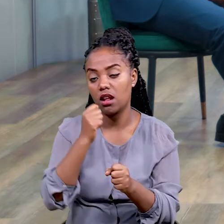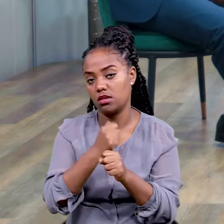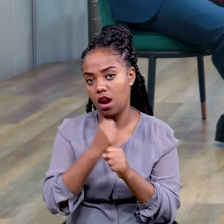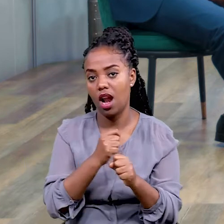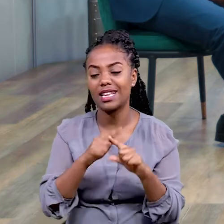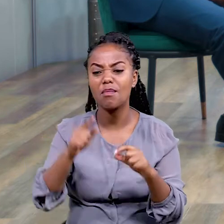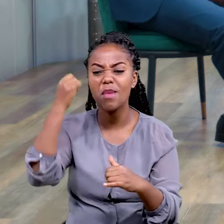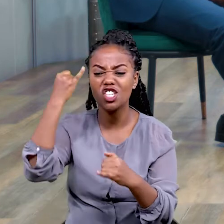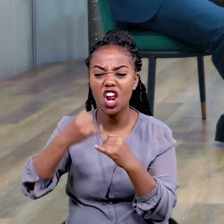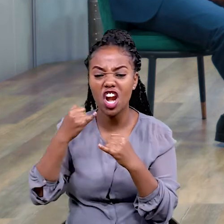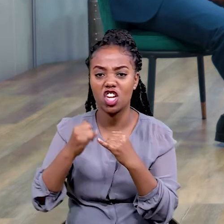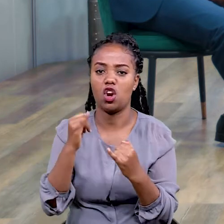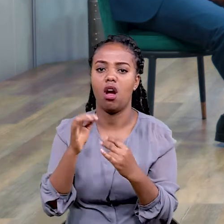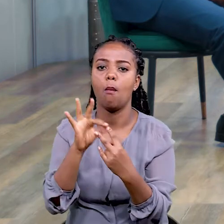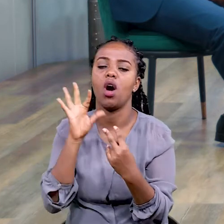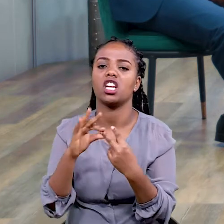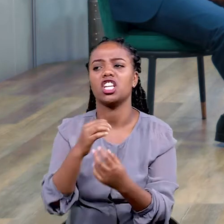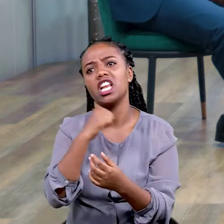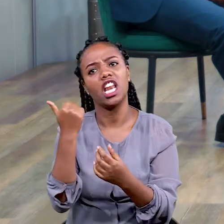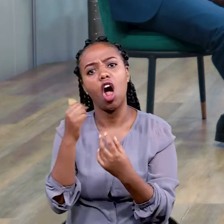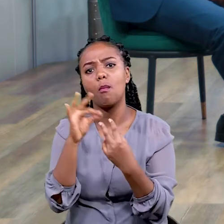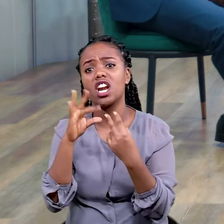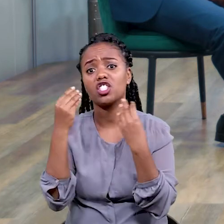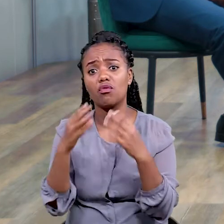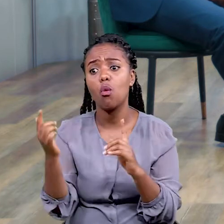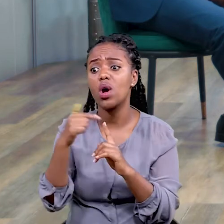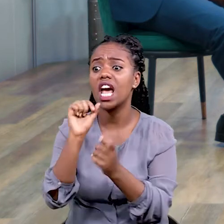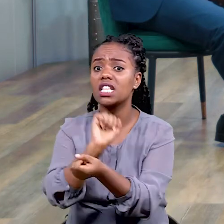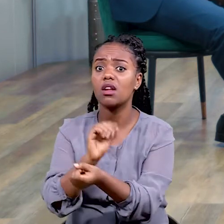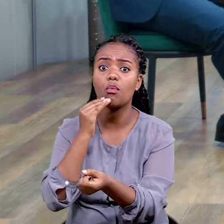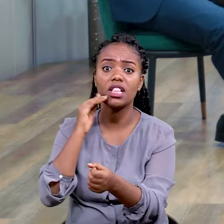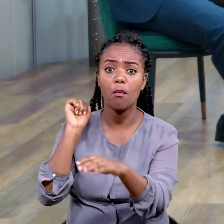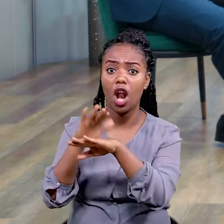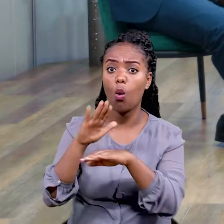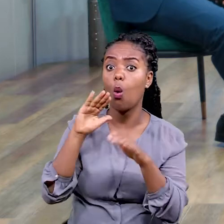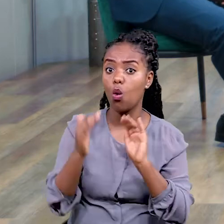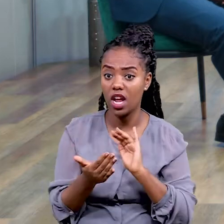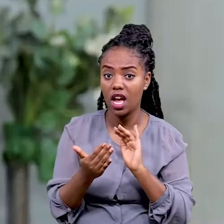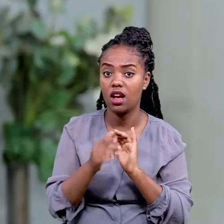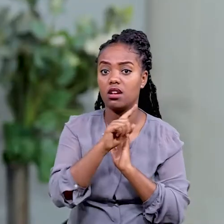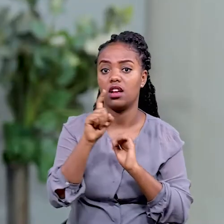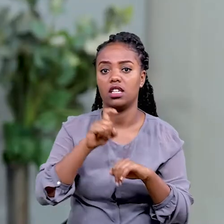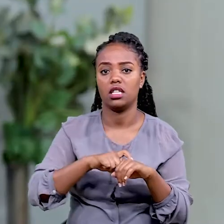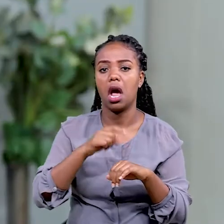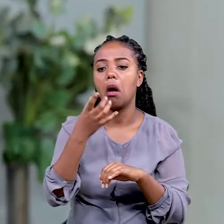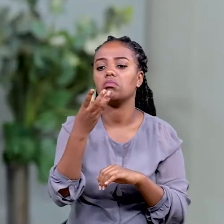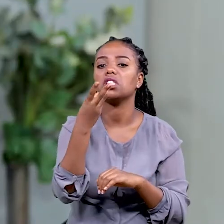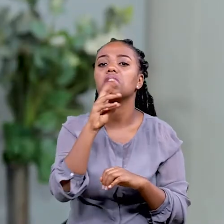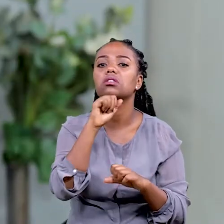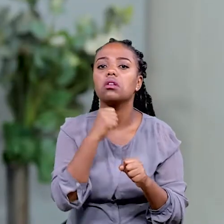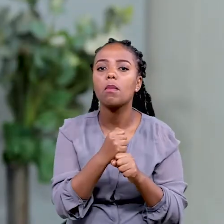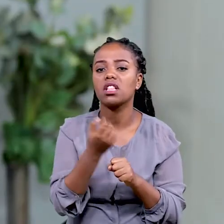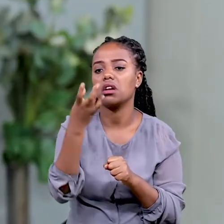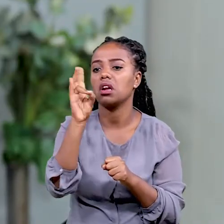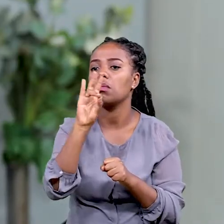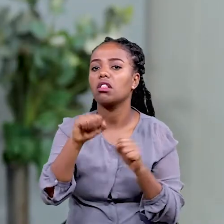ግን እንደ መጨረሻ አማራጭ ሌላ አማራጭ ጠፍቶ ወደ ማረሚያ ቤት የሚላኩ ከሆነ ማለምን አንዳንድ ጊዜ 16 ላይ 17